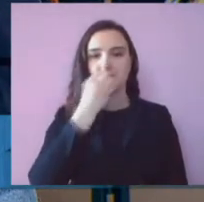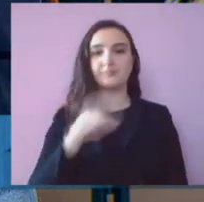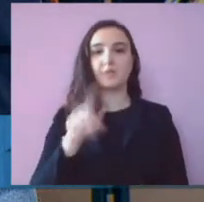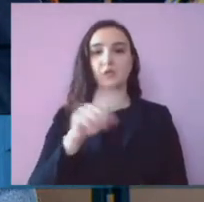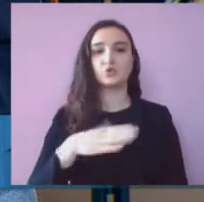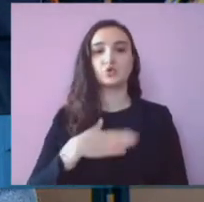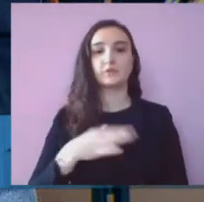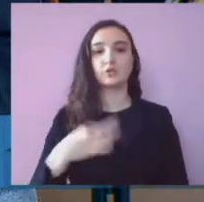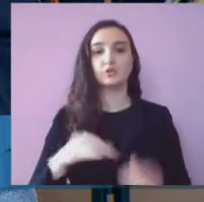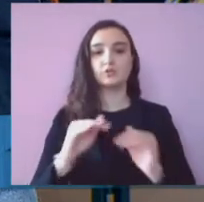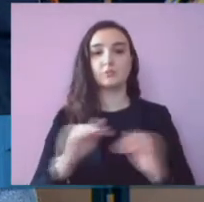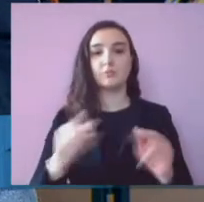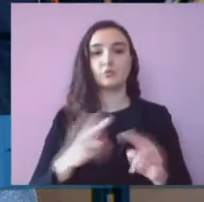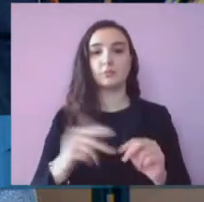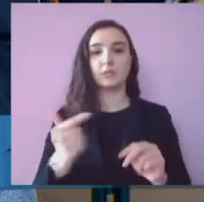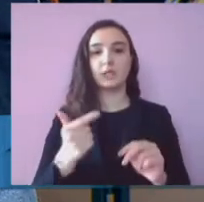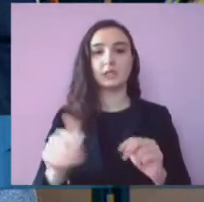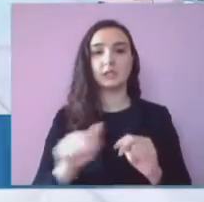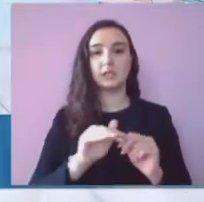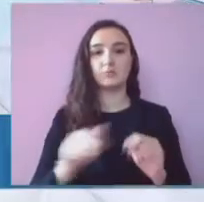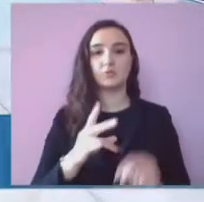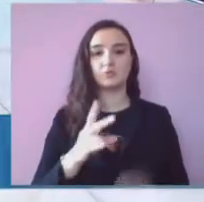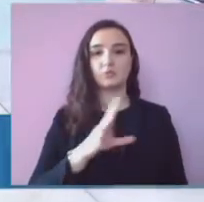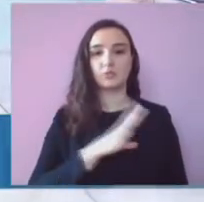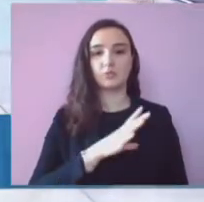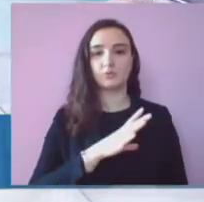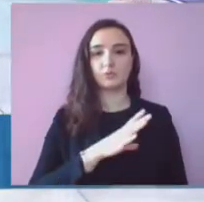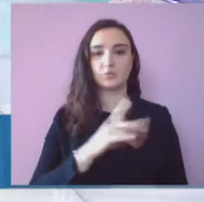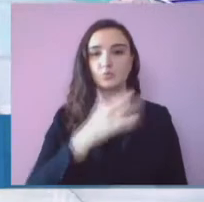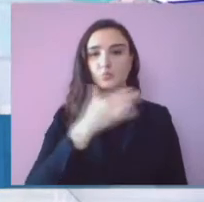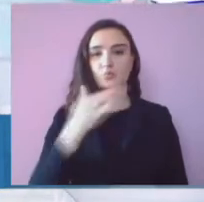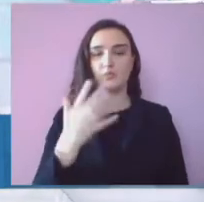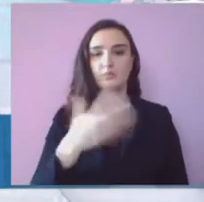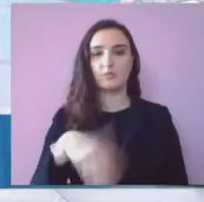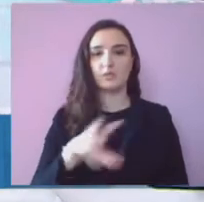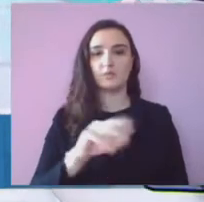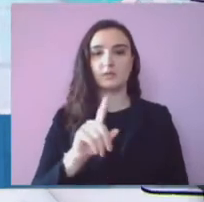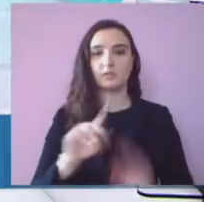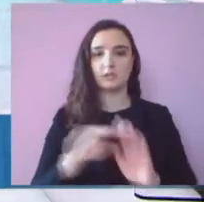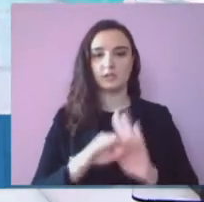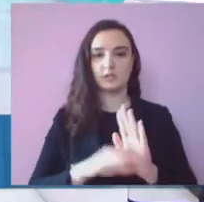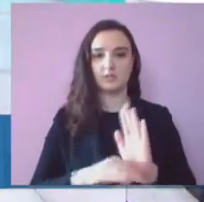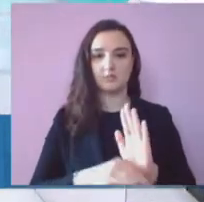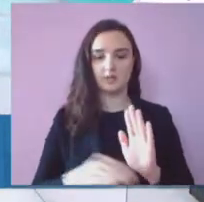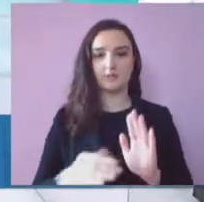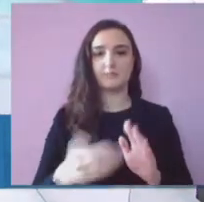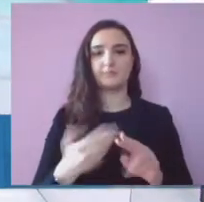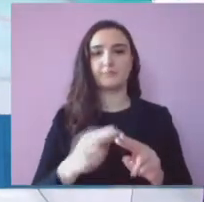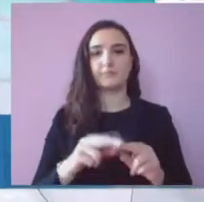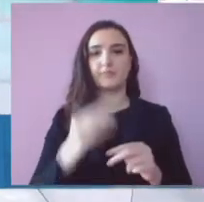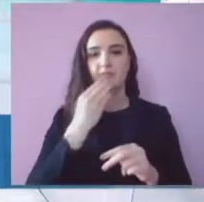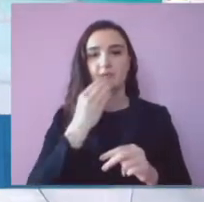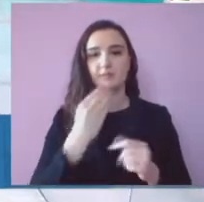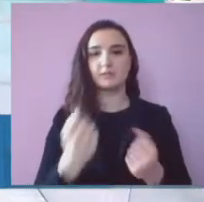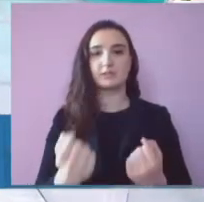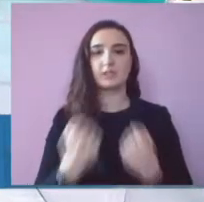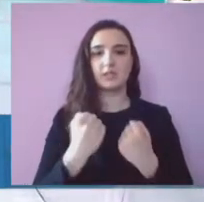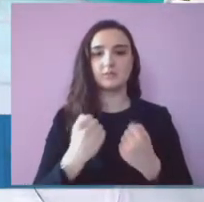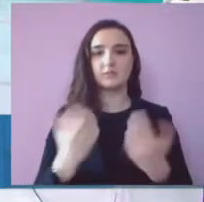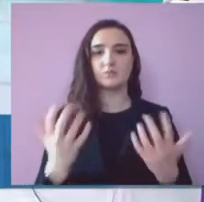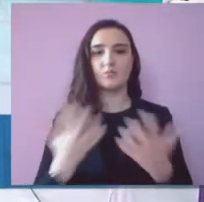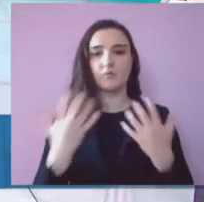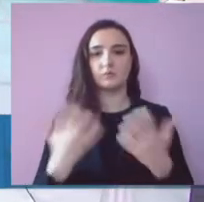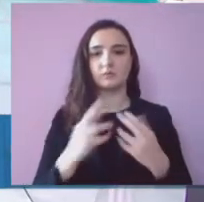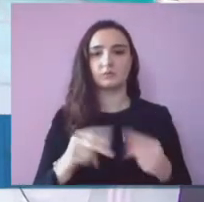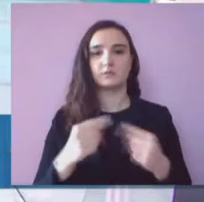ამიტომ გარანტირებულად უნდა ქონდეს უამრავი რაღაც სისტემა, მათ შორის კვების, დაცვის, მოვლის და ასე შემდეგ,